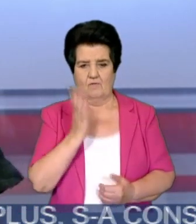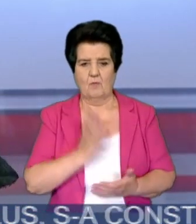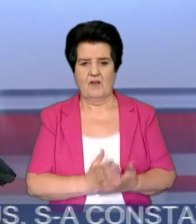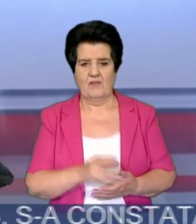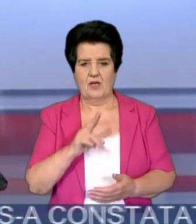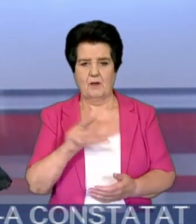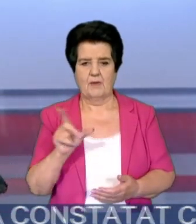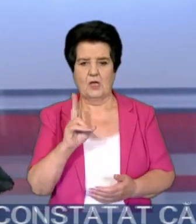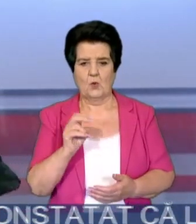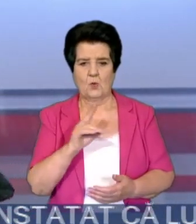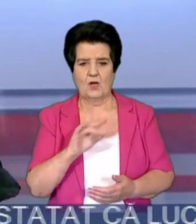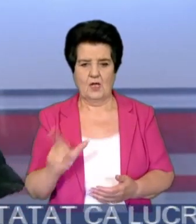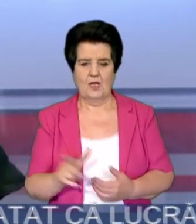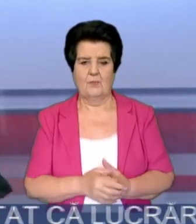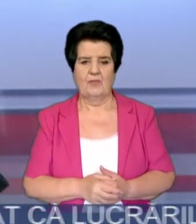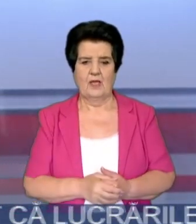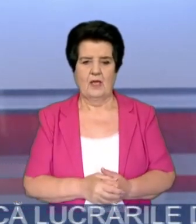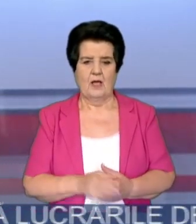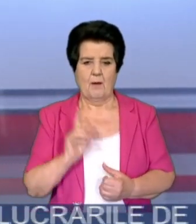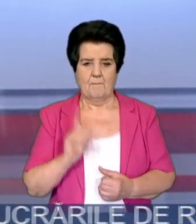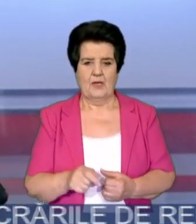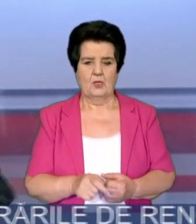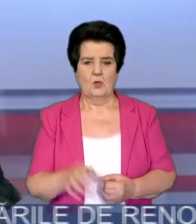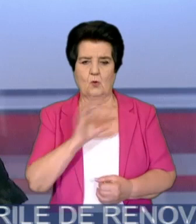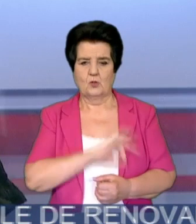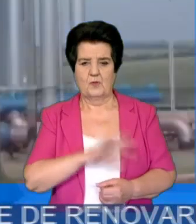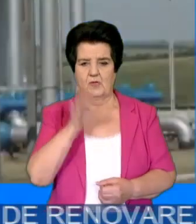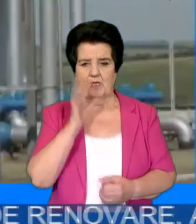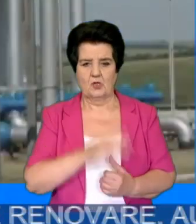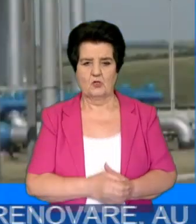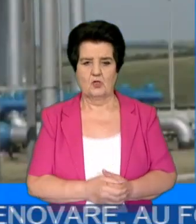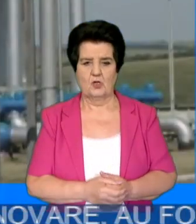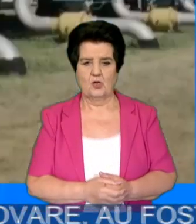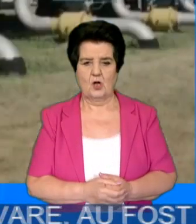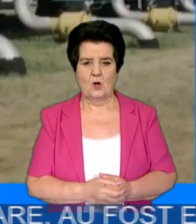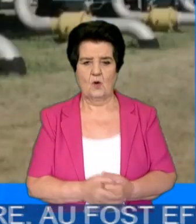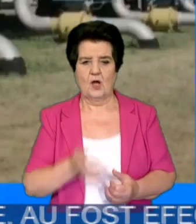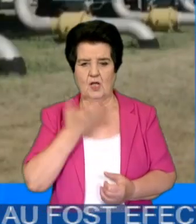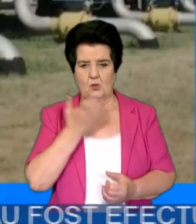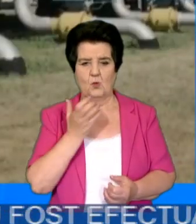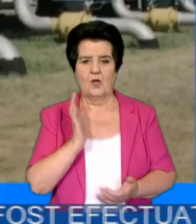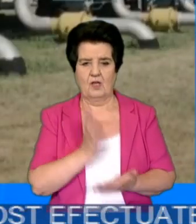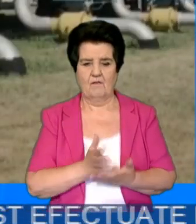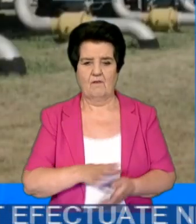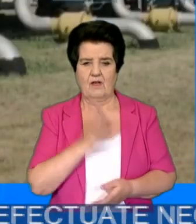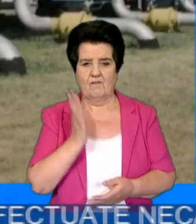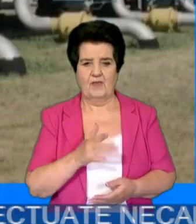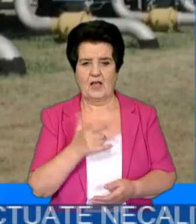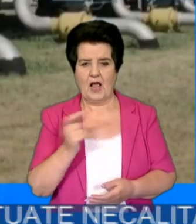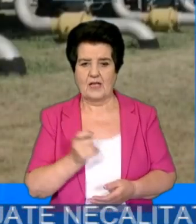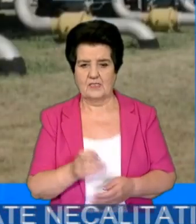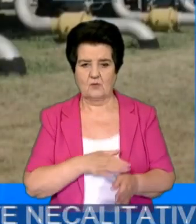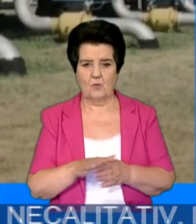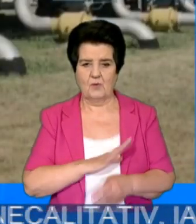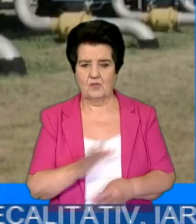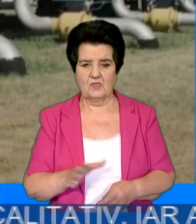și păcura, deci pentru consumatorii din Chișinău, căldură vor avea, chiar dacă gaz nu va fi complet,